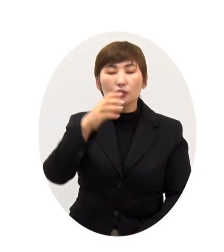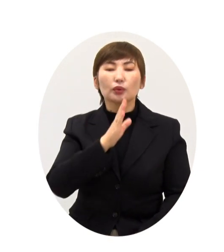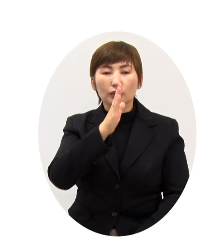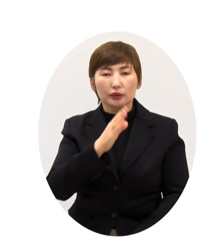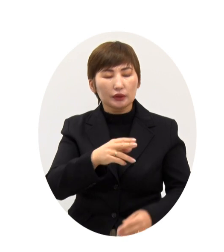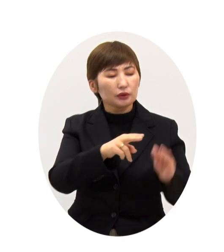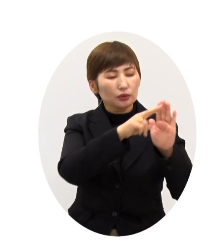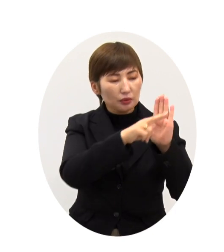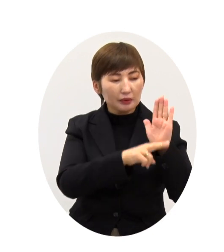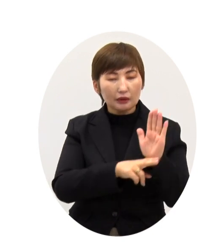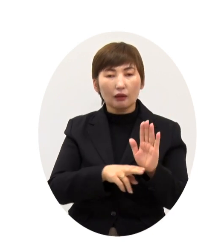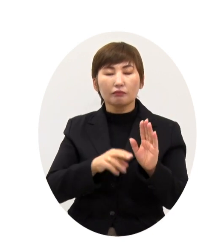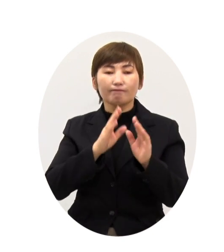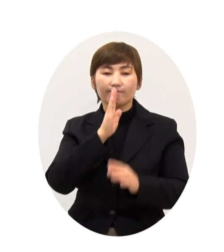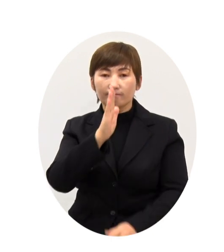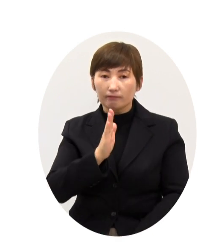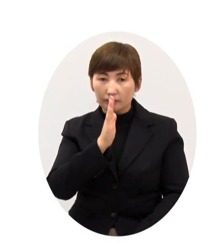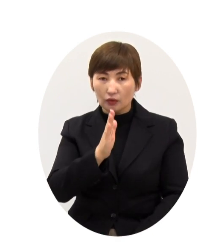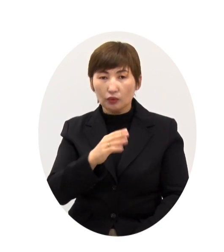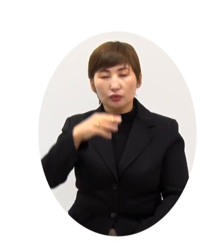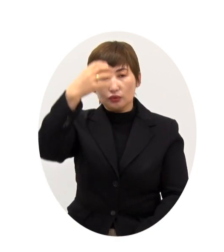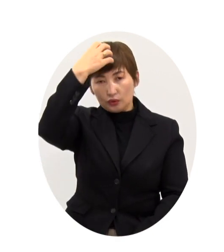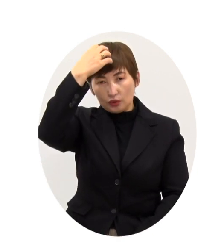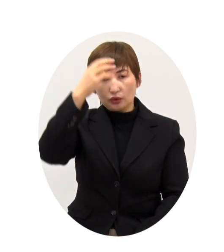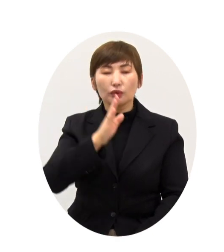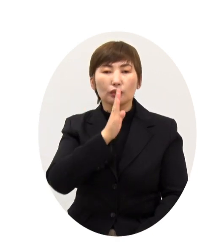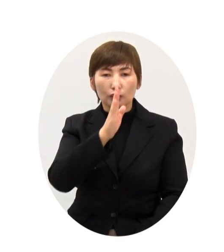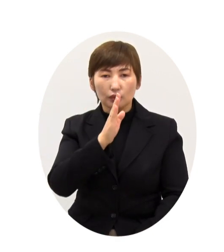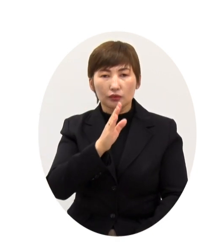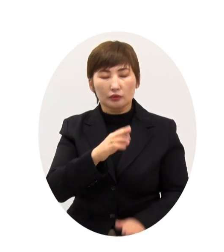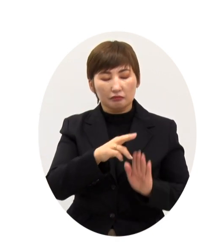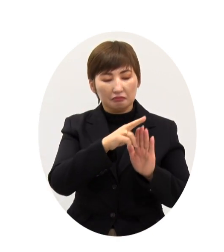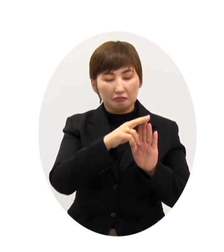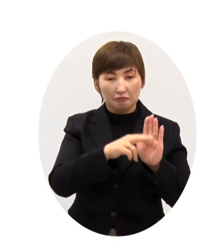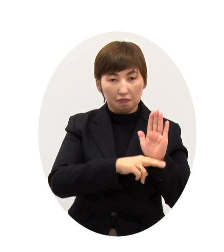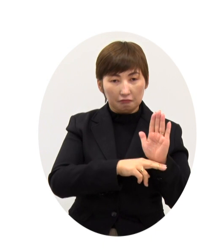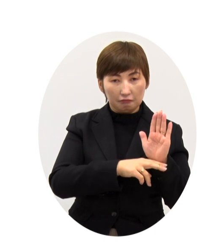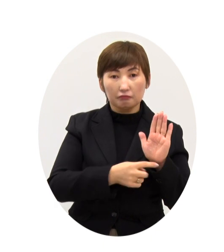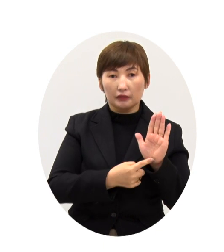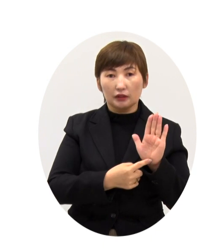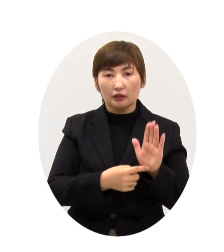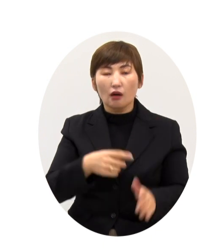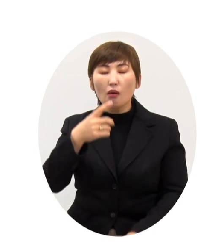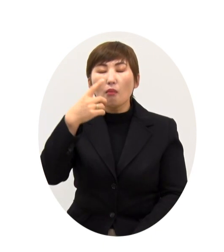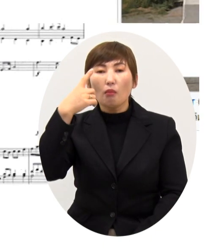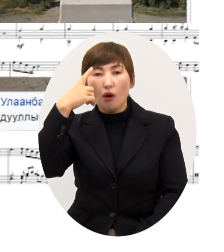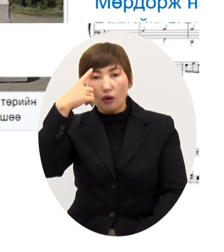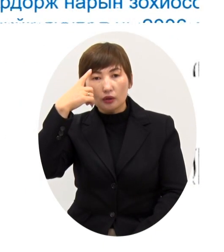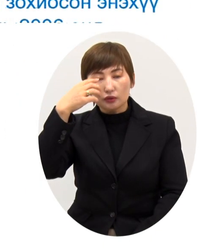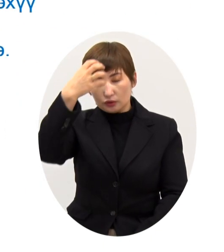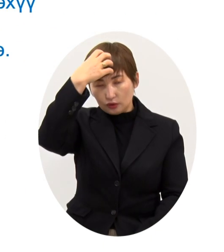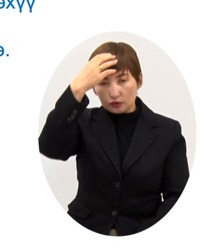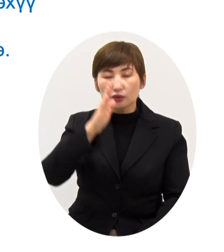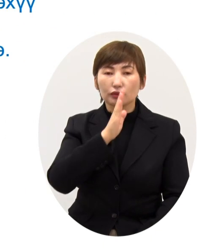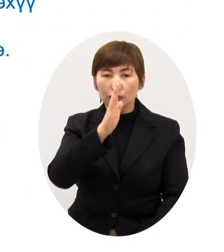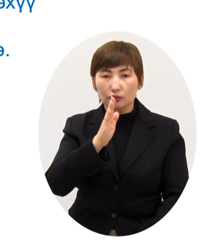дүрм журмын дагуу ашиглуулна. За төрийн дуулалын нотыг дэлгэцэнд харуулж байна. За Монгол төрийн бэлэгдэл